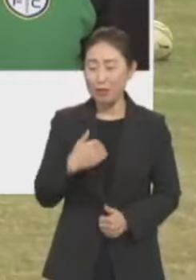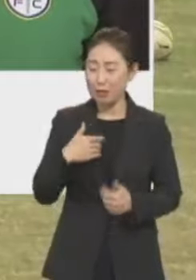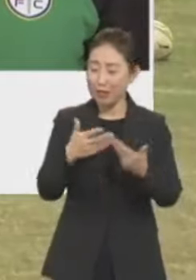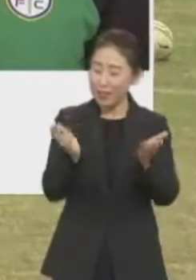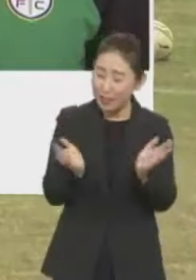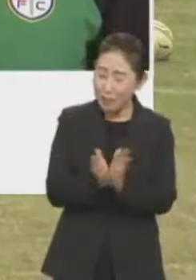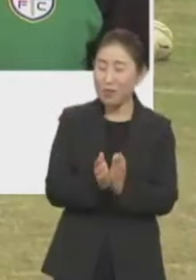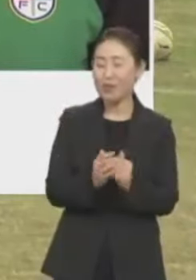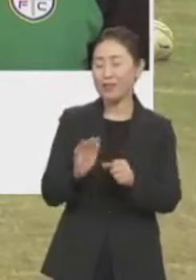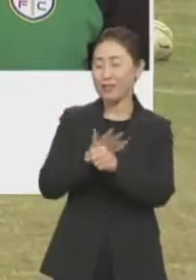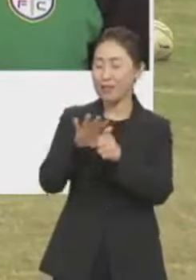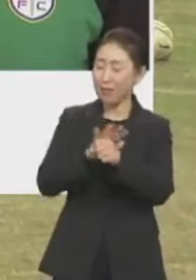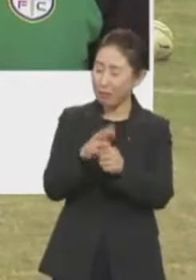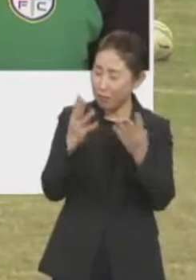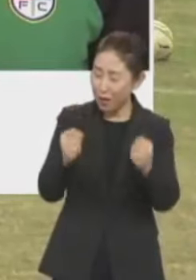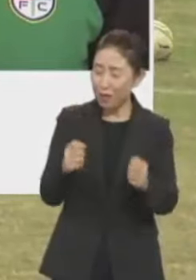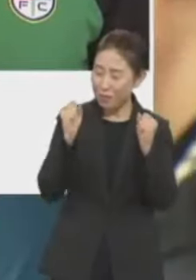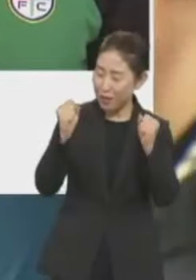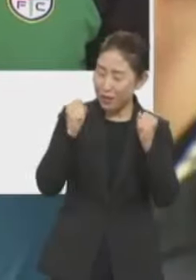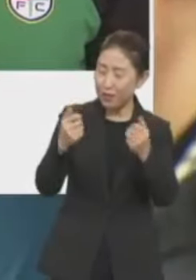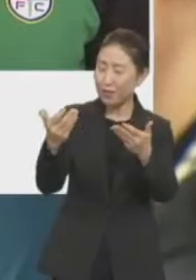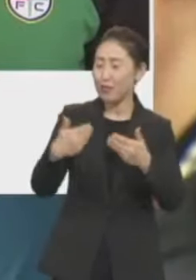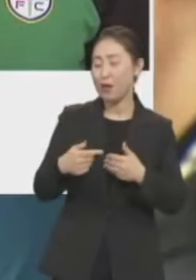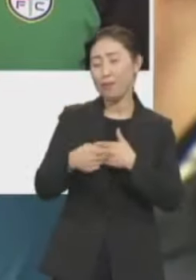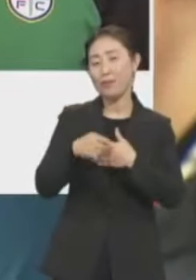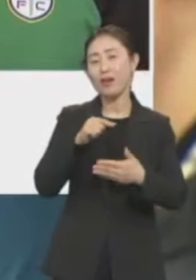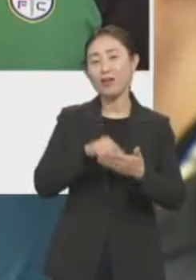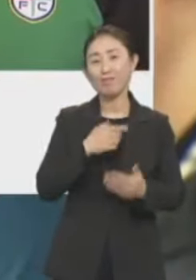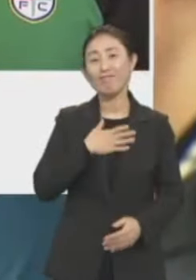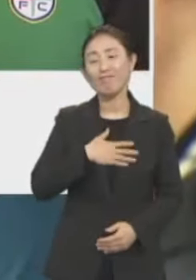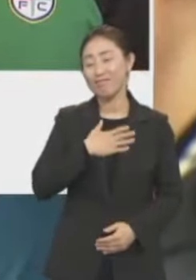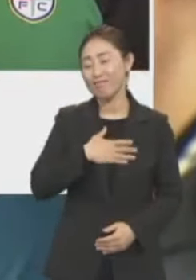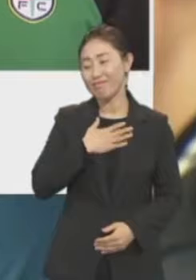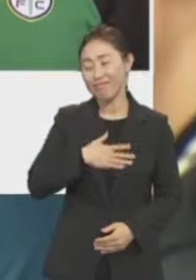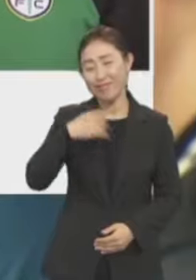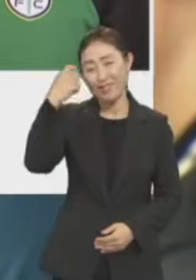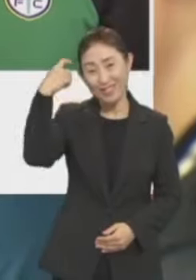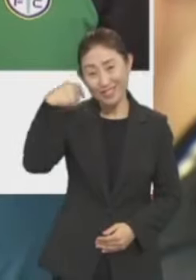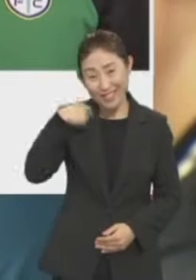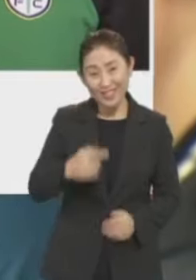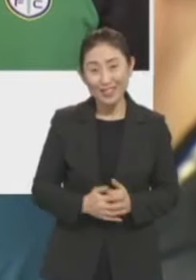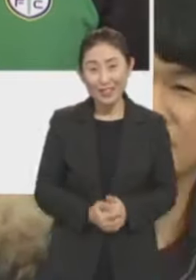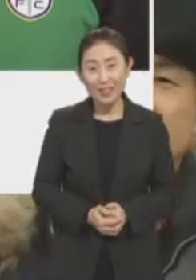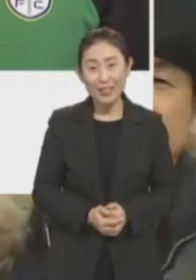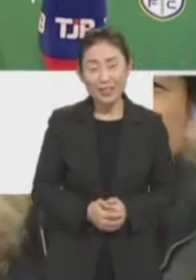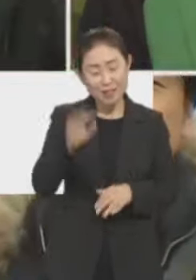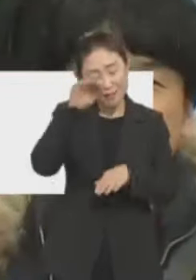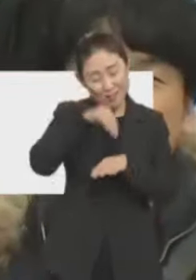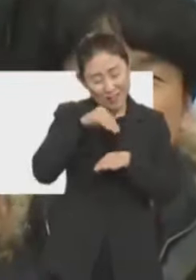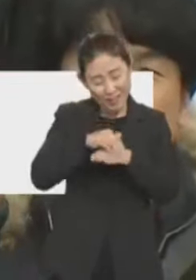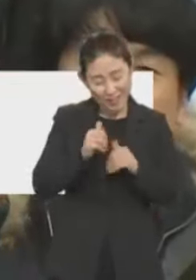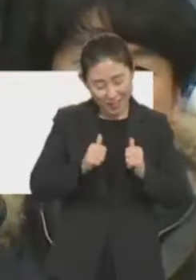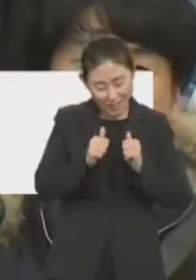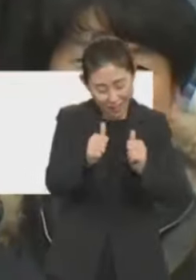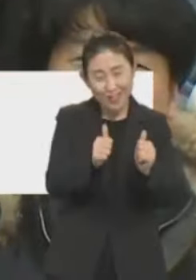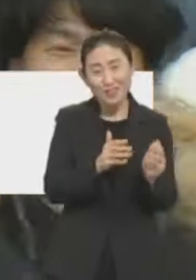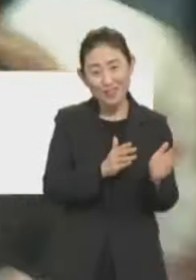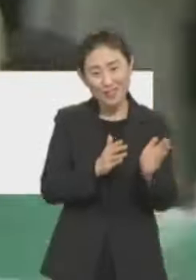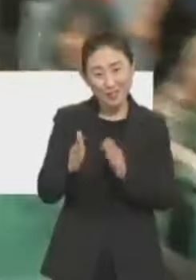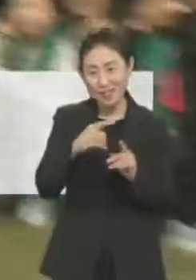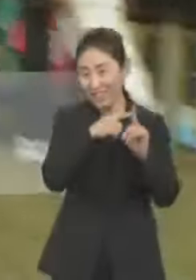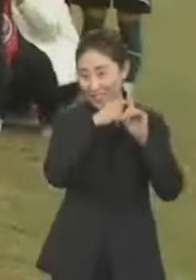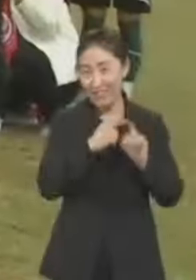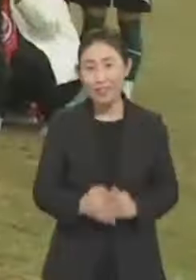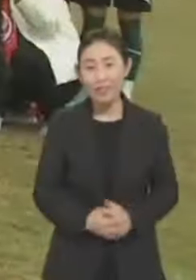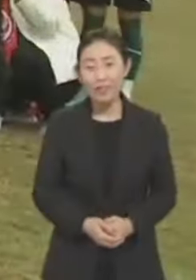애정도 높으시고 저희 선수들을 응원해주시는 마음도 크다는 걸 다시 한번 느끼게 돼서 더 열심히 올 시즌 준비해야 될 것 같다는 생각을